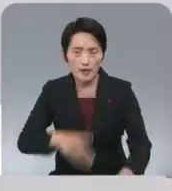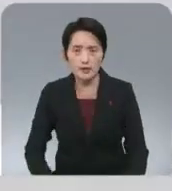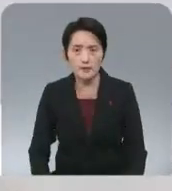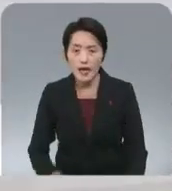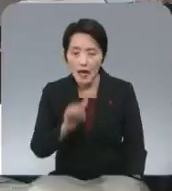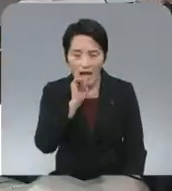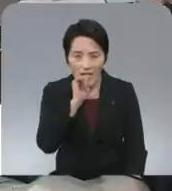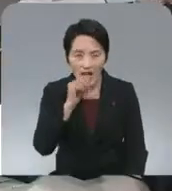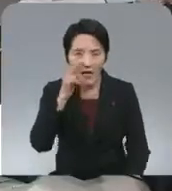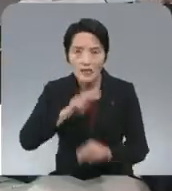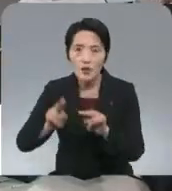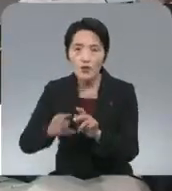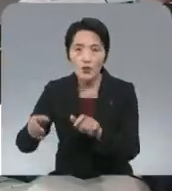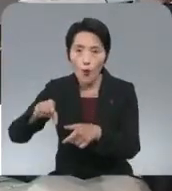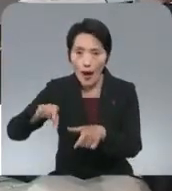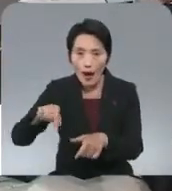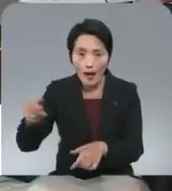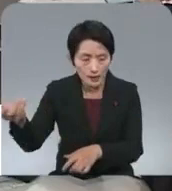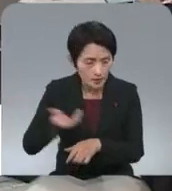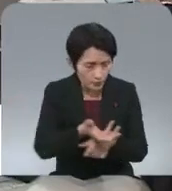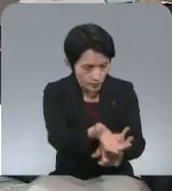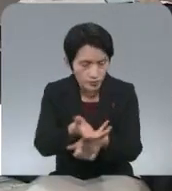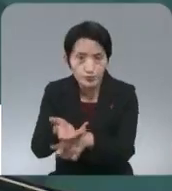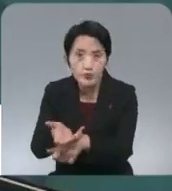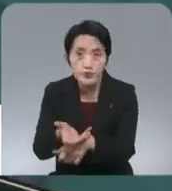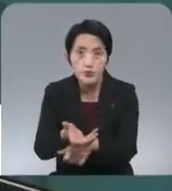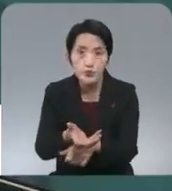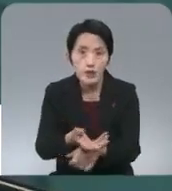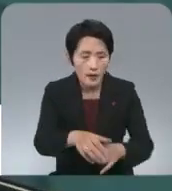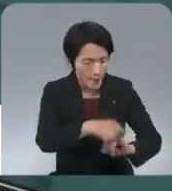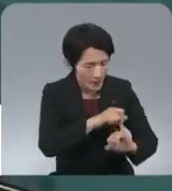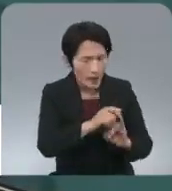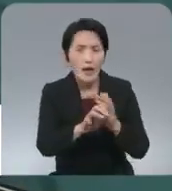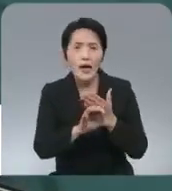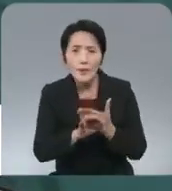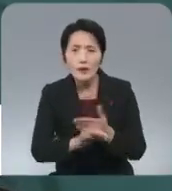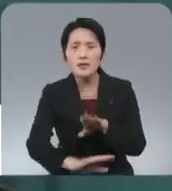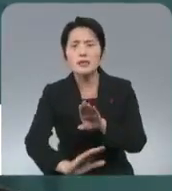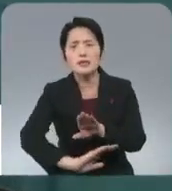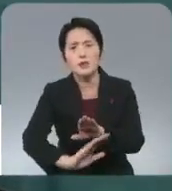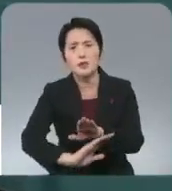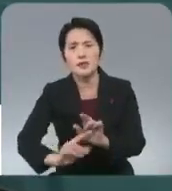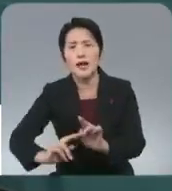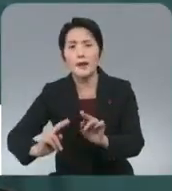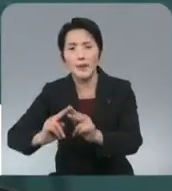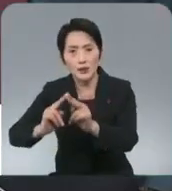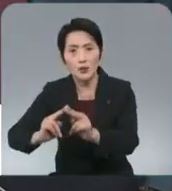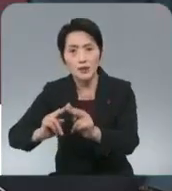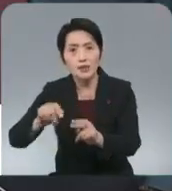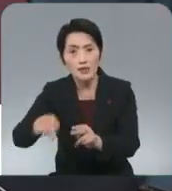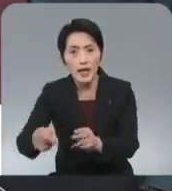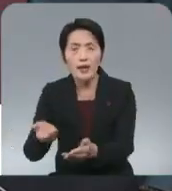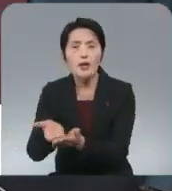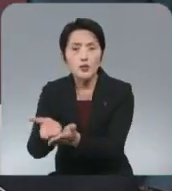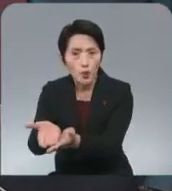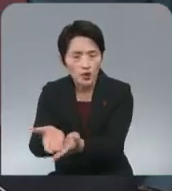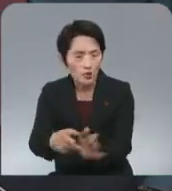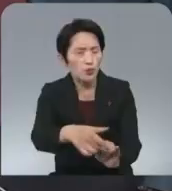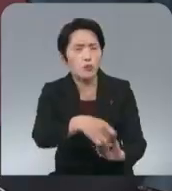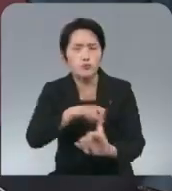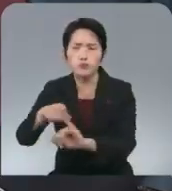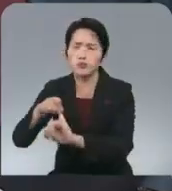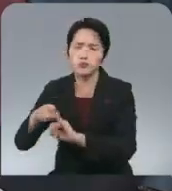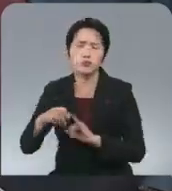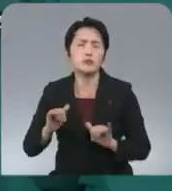ngành công nghiệp quan trọng khác như ô tô đóng tàu chip bán dẫn tình hình hiện nay là hết sức nghiêm trọng và nguy cấp khó có thể chờ đợi và sự tự nguyện